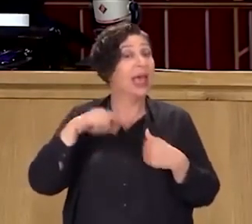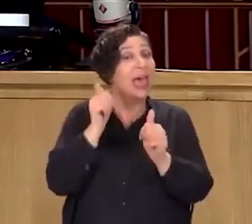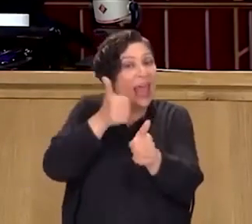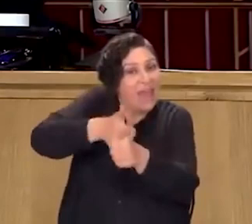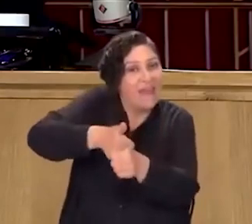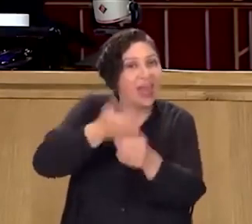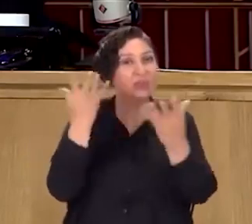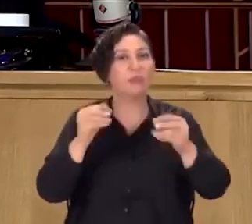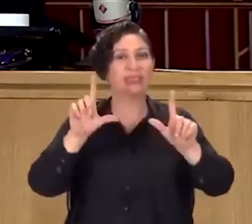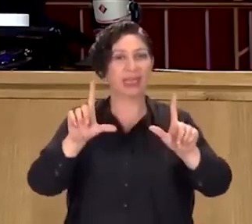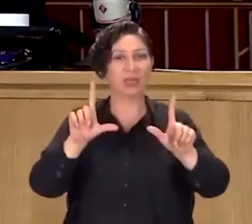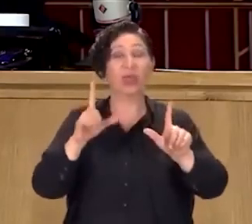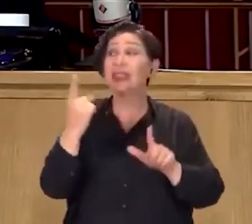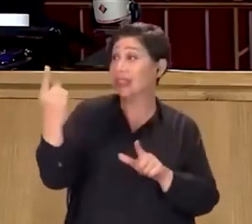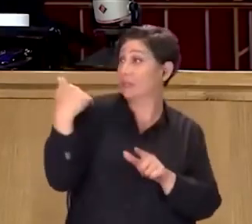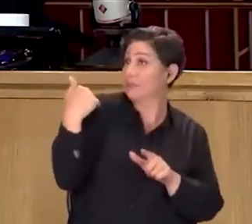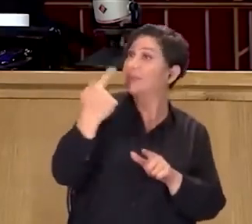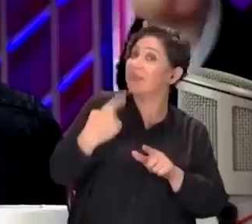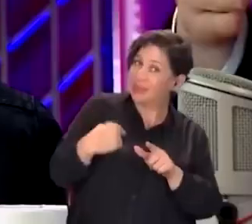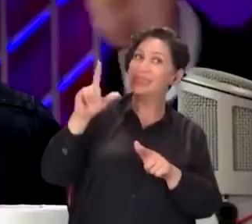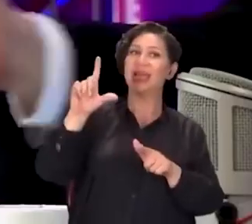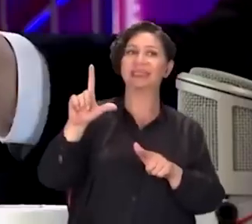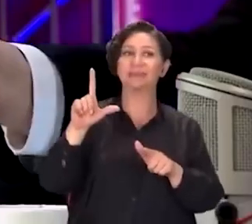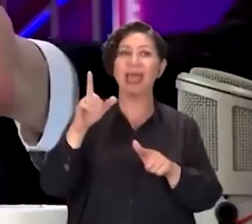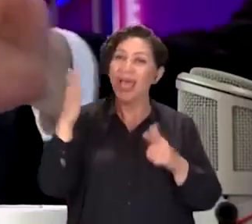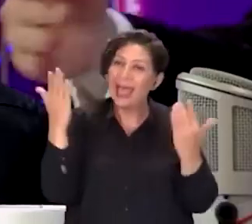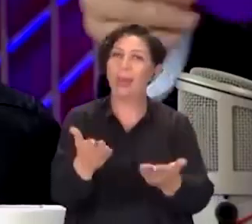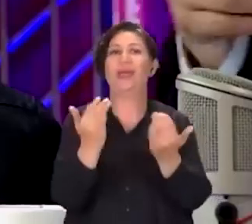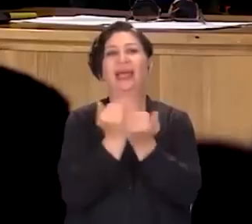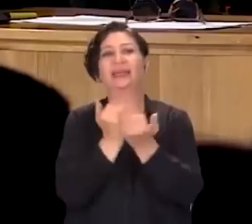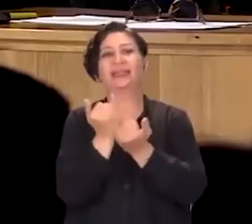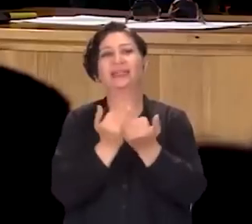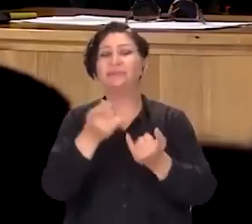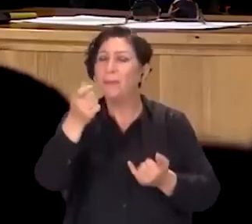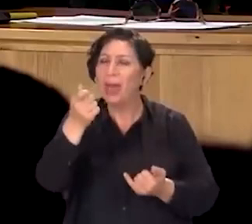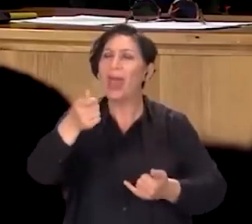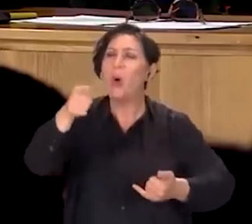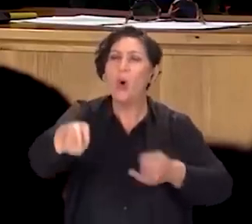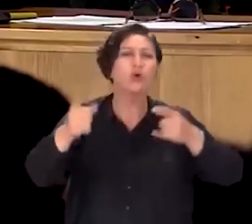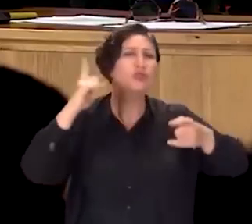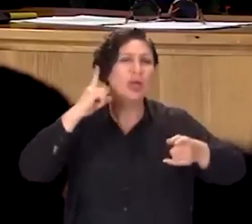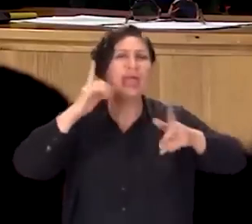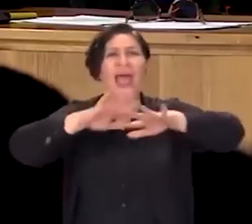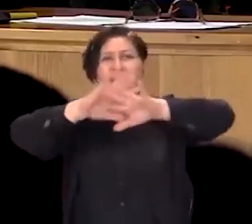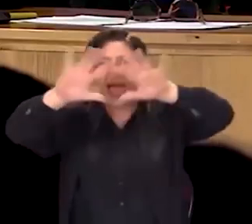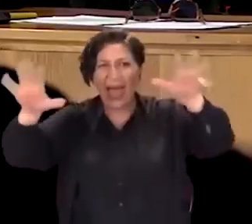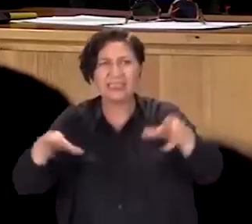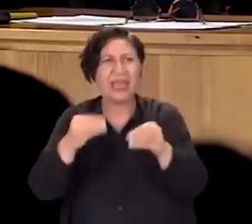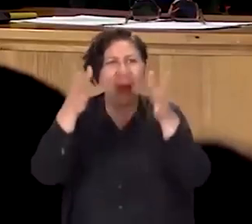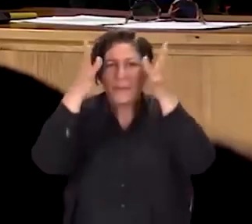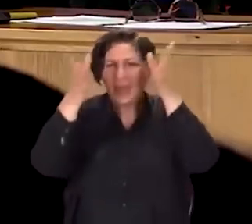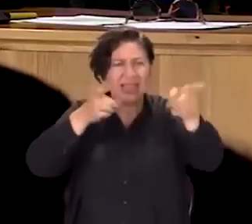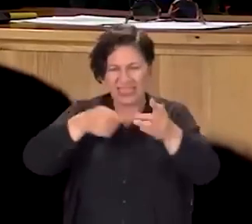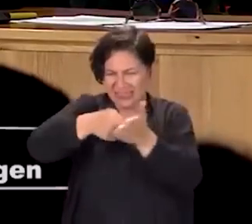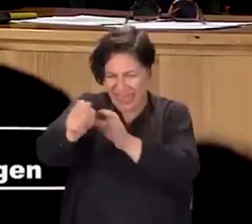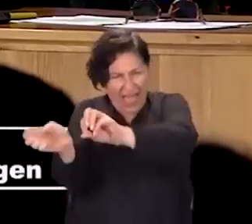referans olması gerekiyor. Yani evet. Demeleri gerekiyor ki ebe birader, parayı, pulu, şöhreti, bütün bu